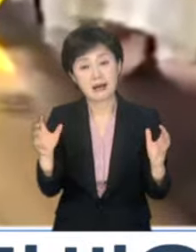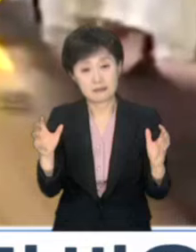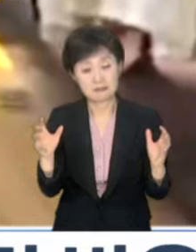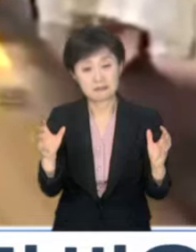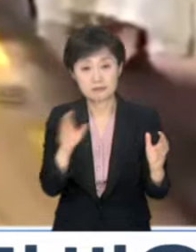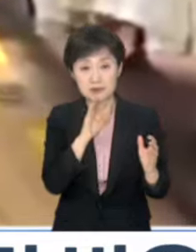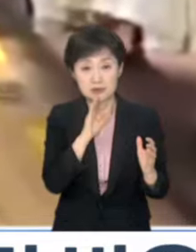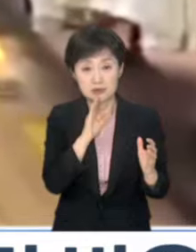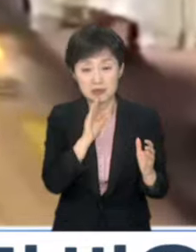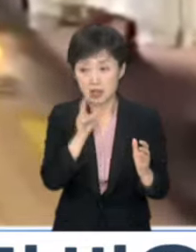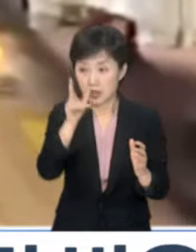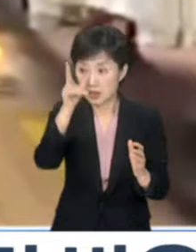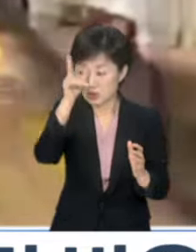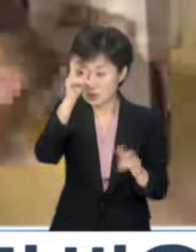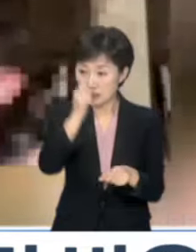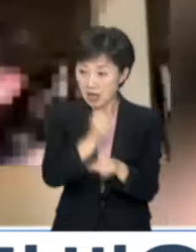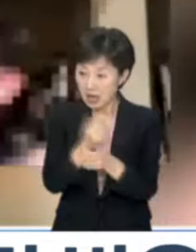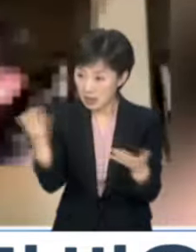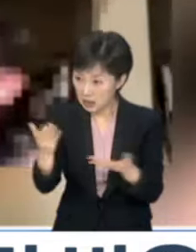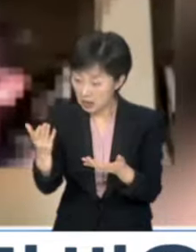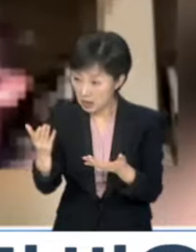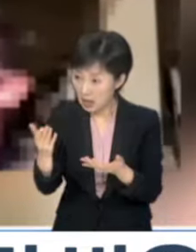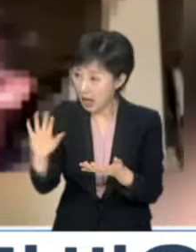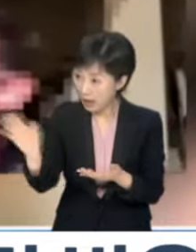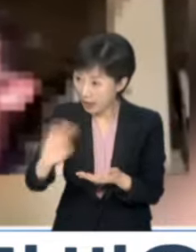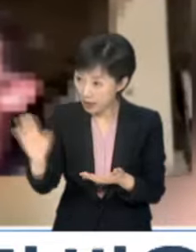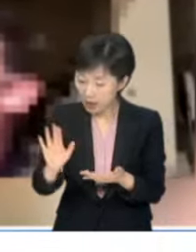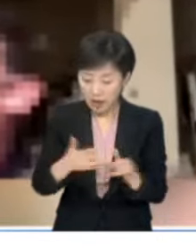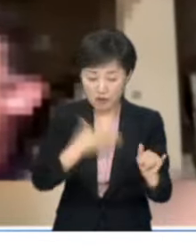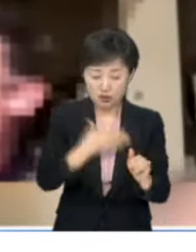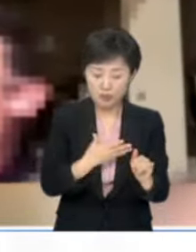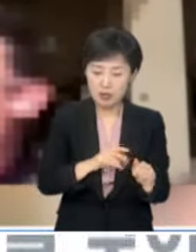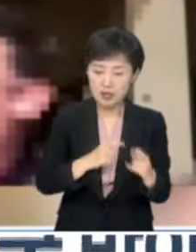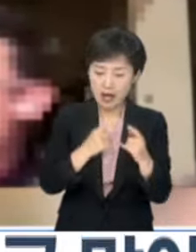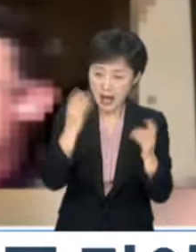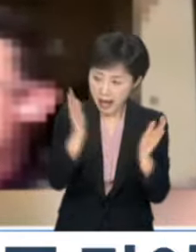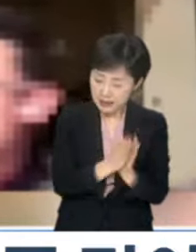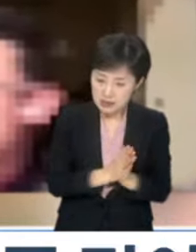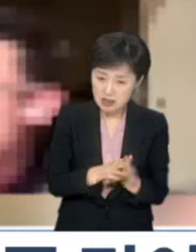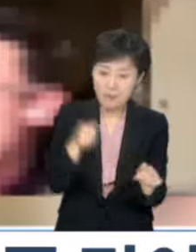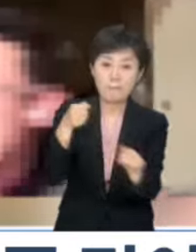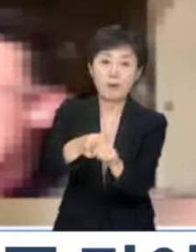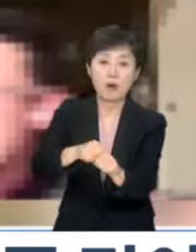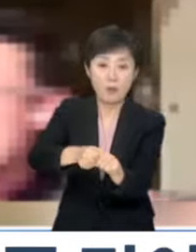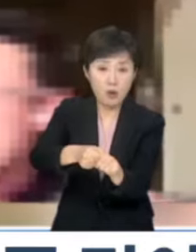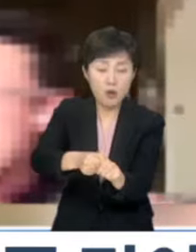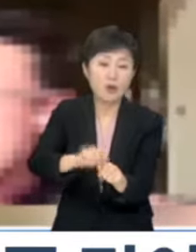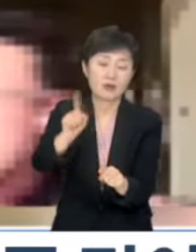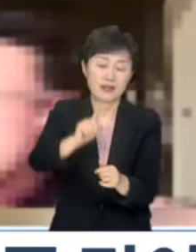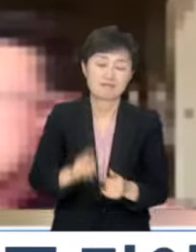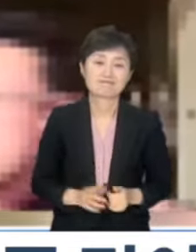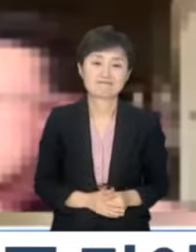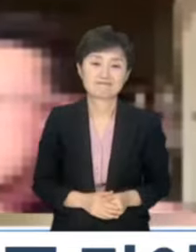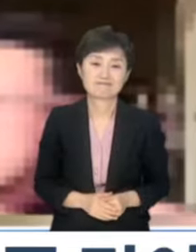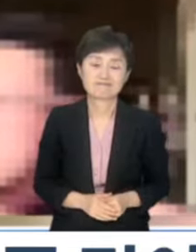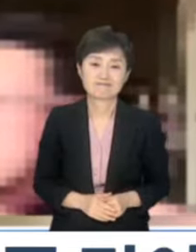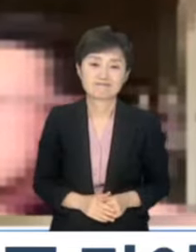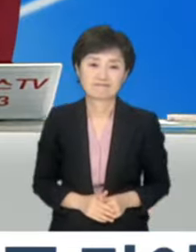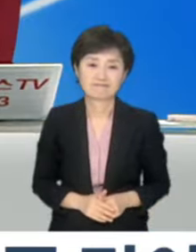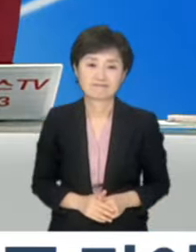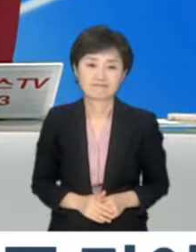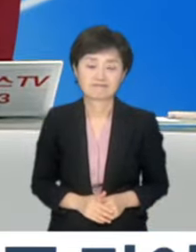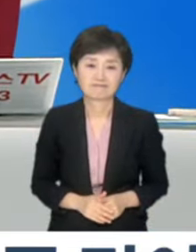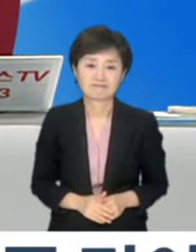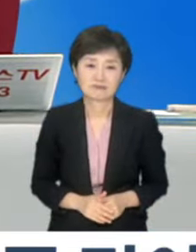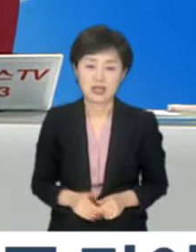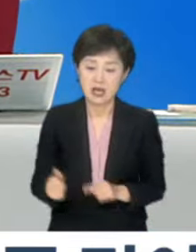예. 뭐 경찰의 할 일을 뭐 유튜버들이 대신하겠다라고 하면서 사적 제재를 하고 있는데 그렇죠. 이런 부분에 대해서 조금 주의가 필요하지 않나 하는 순간입니다. 네, 워낙에 또